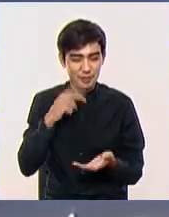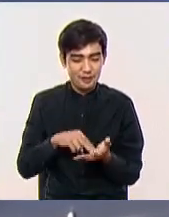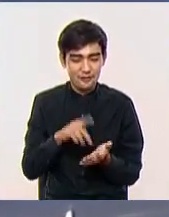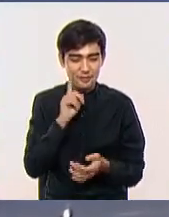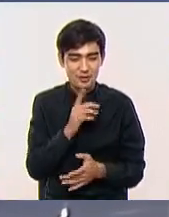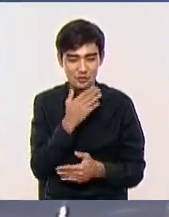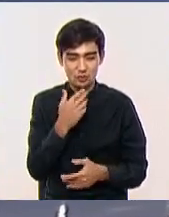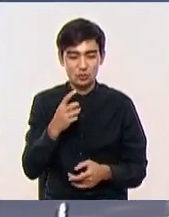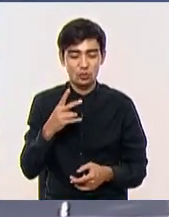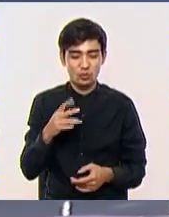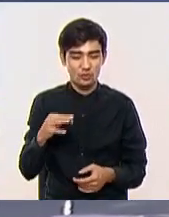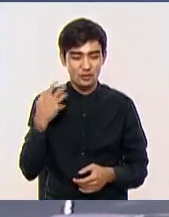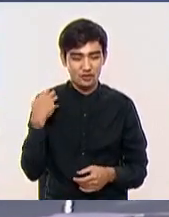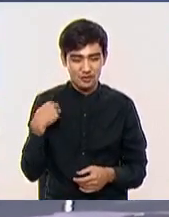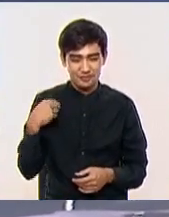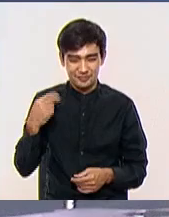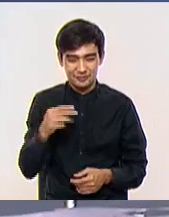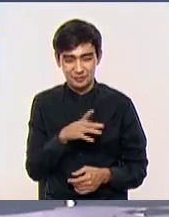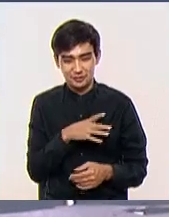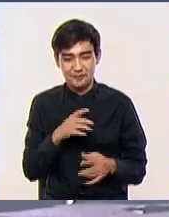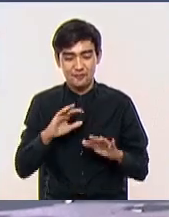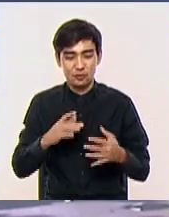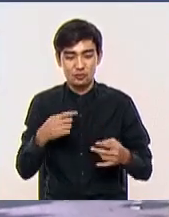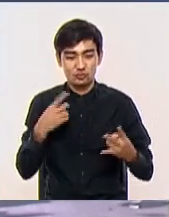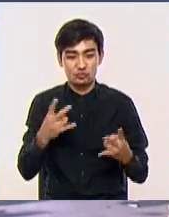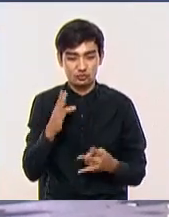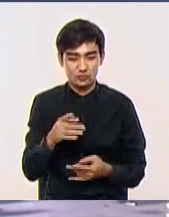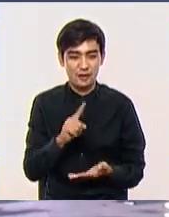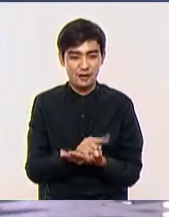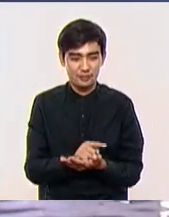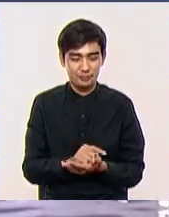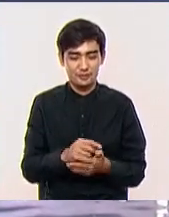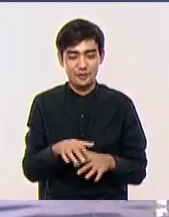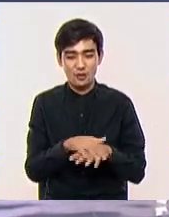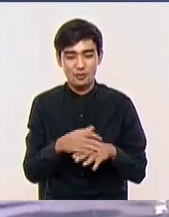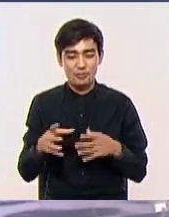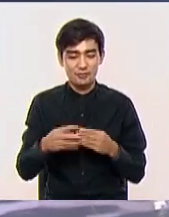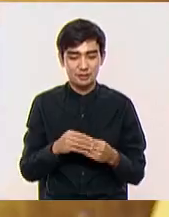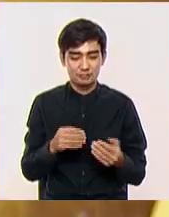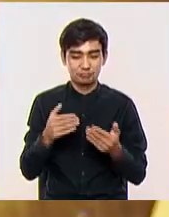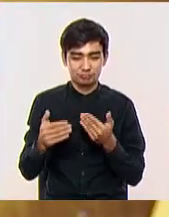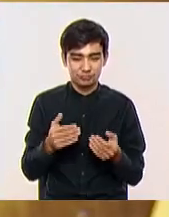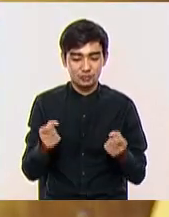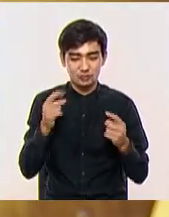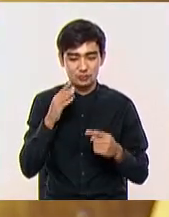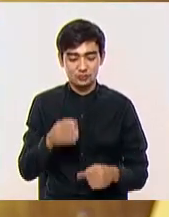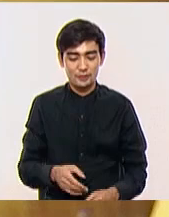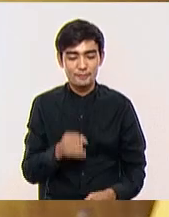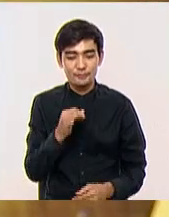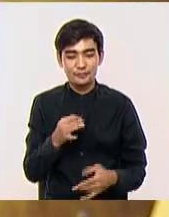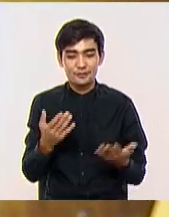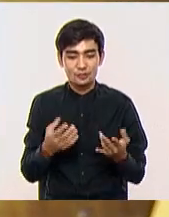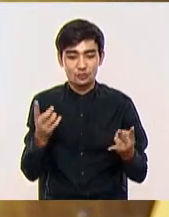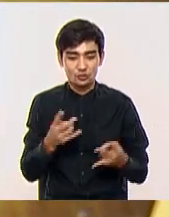мемлекет басшысы атом станциясын салу қажеттілігі туындаса, міндетті түрде халықпен ақылдасып шешпек. Тіпті керек